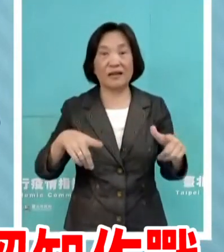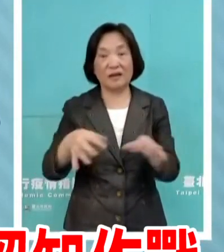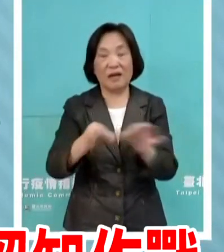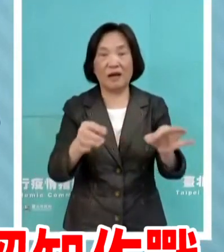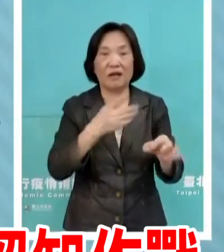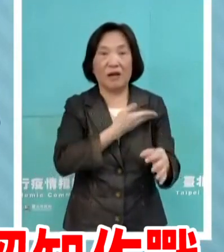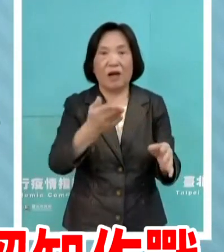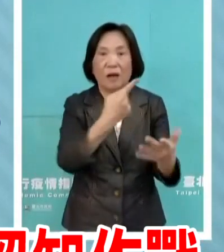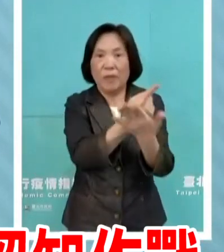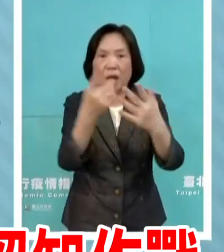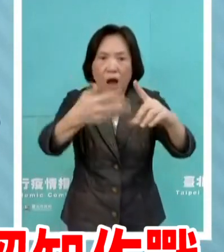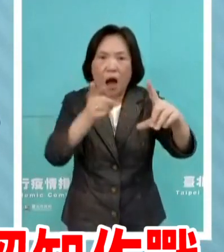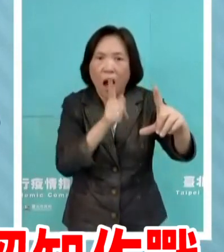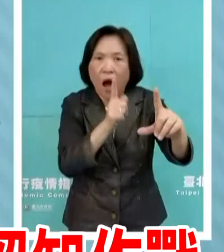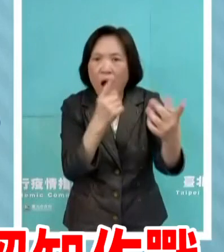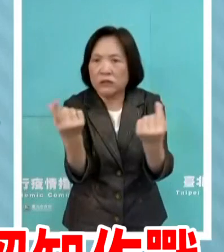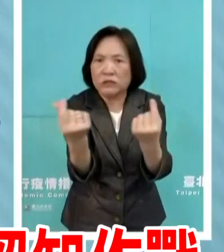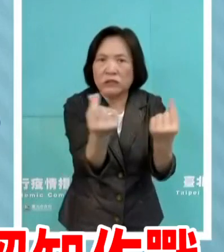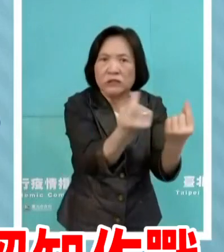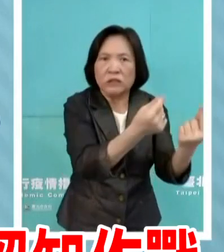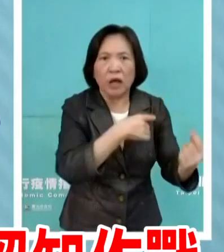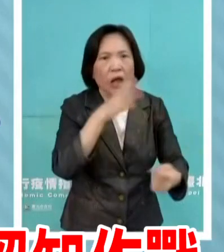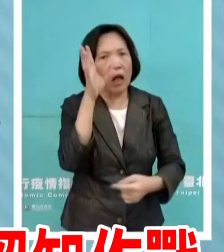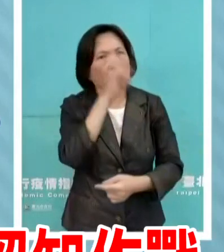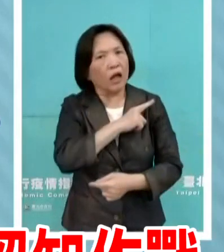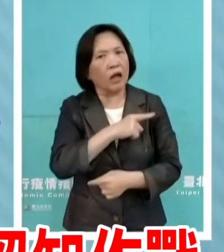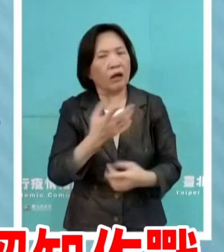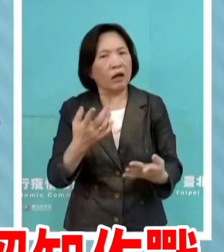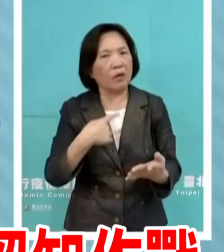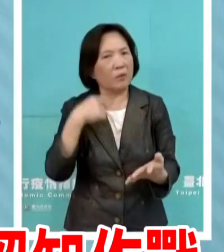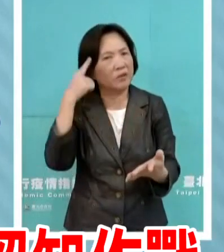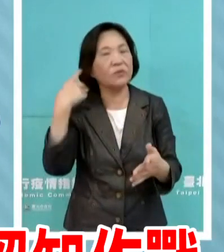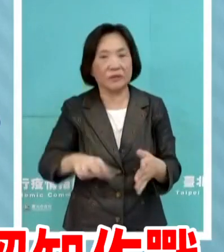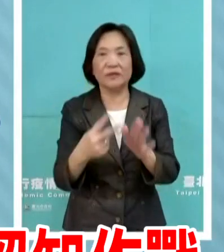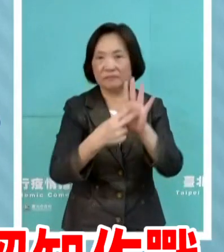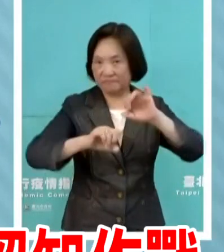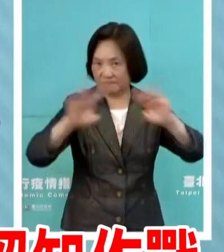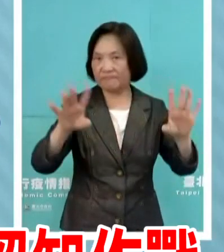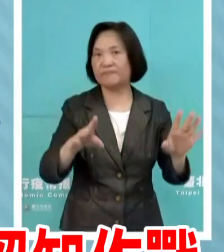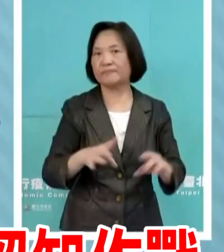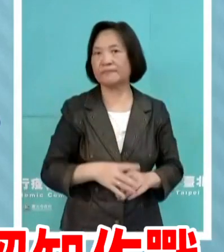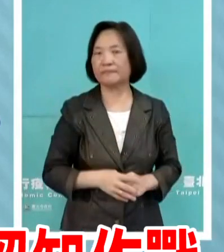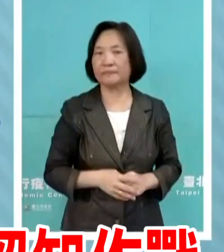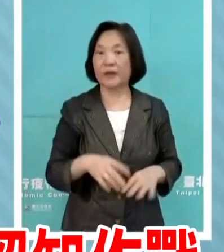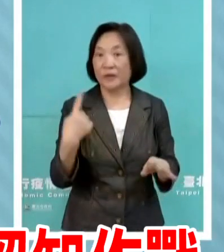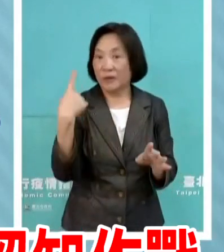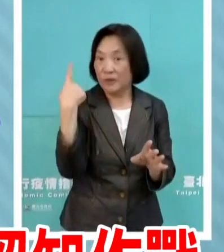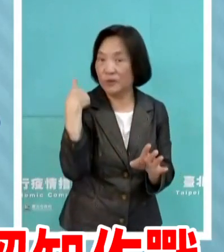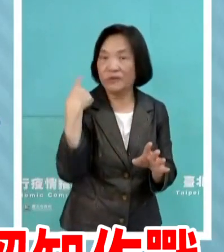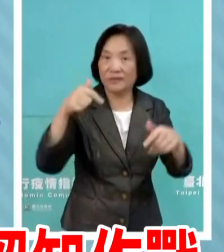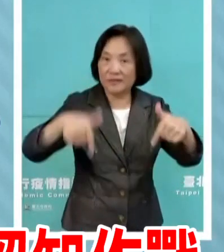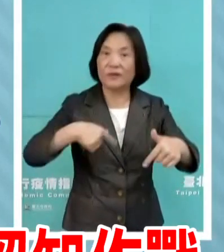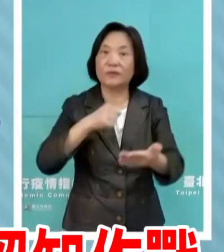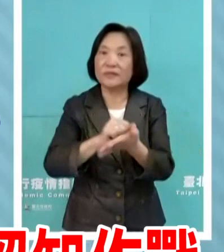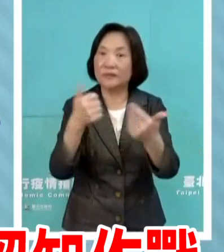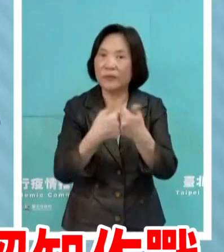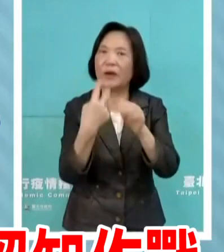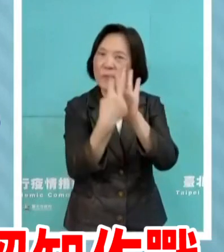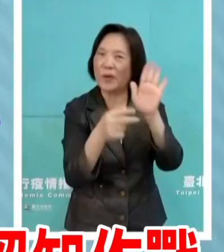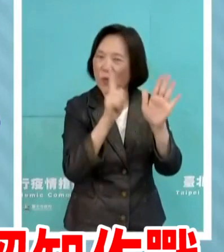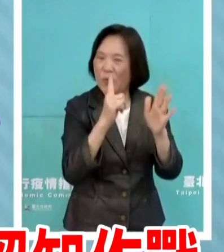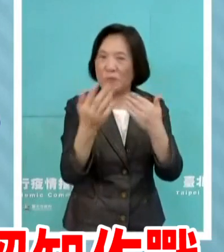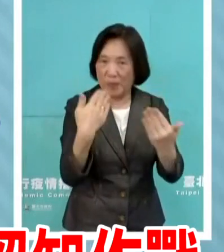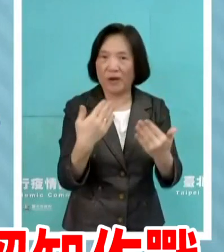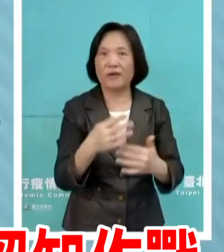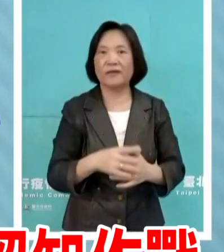讲那名嘴的口径相当一致的。我再声明一遍，昨天的下午记者会，我已经讲得